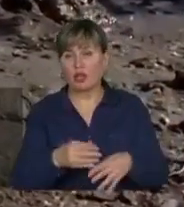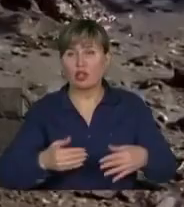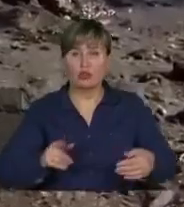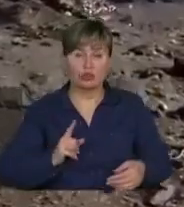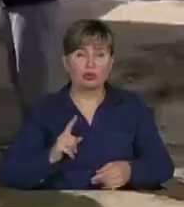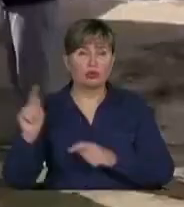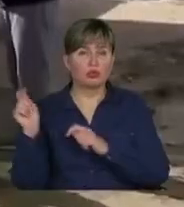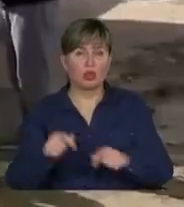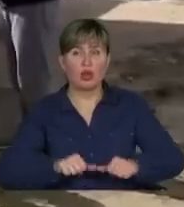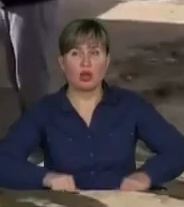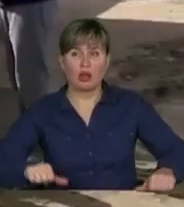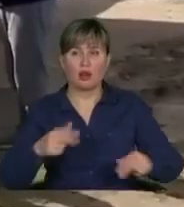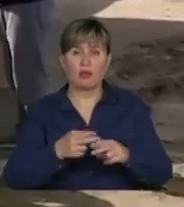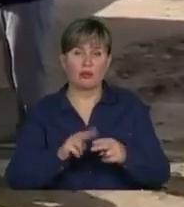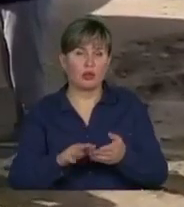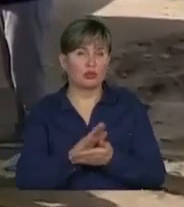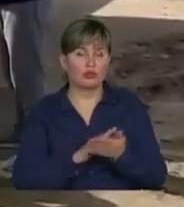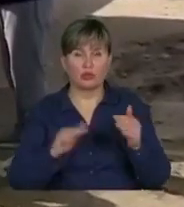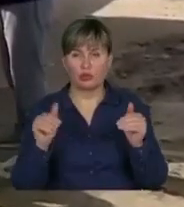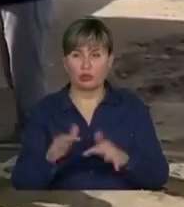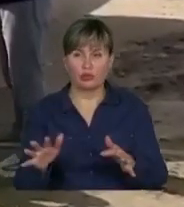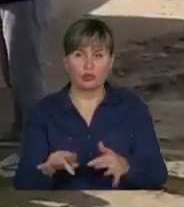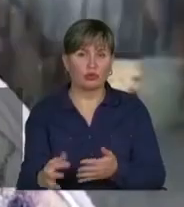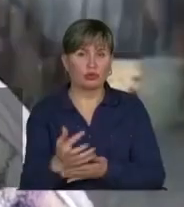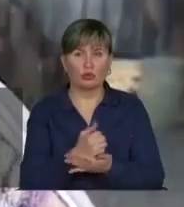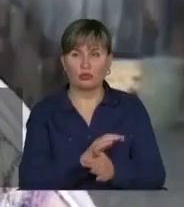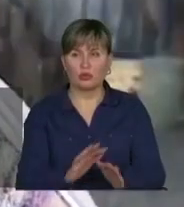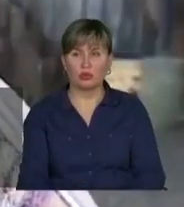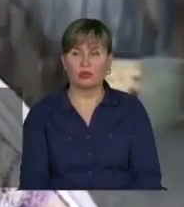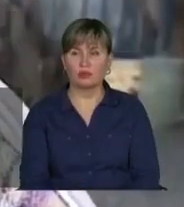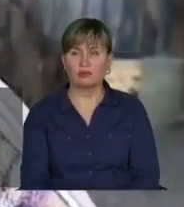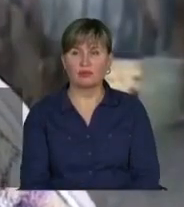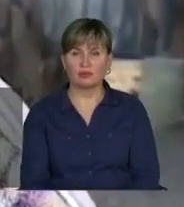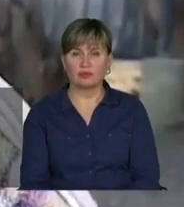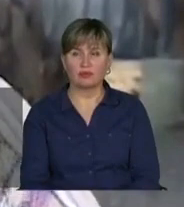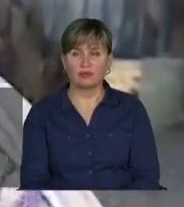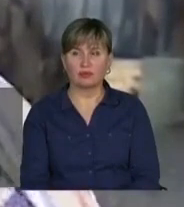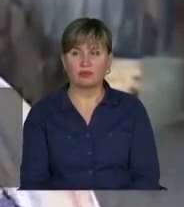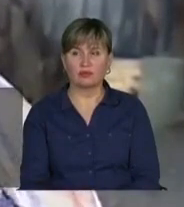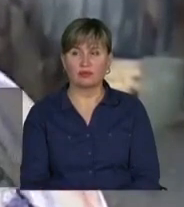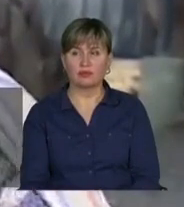приезда комиссии, поэтому ничего не трогают и не убирают. Катта толком менгельт.